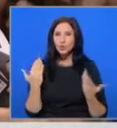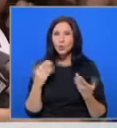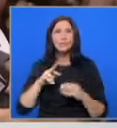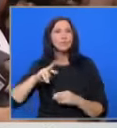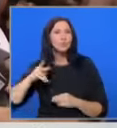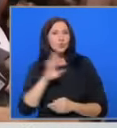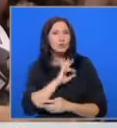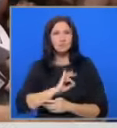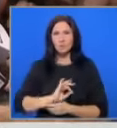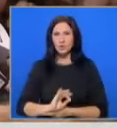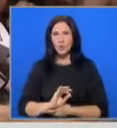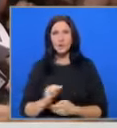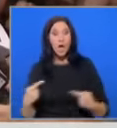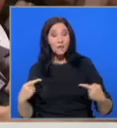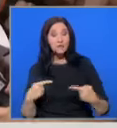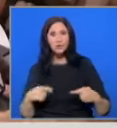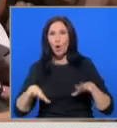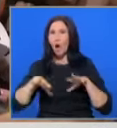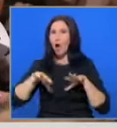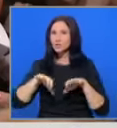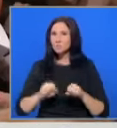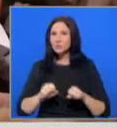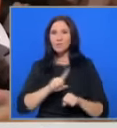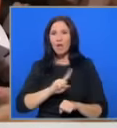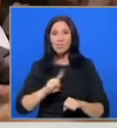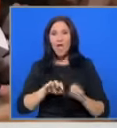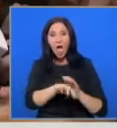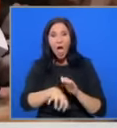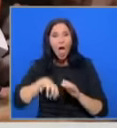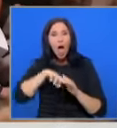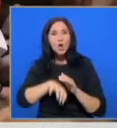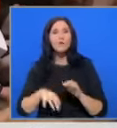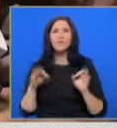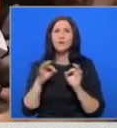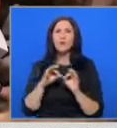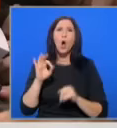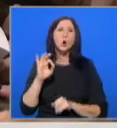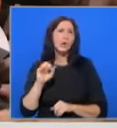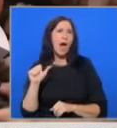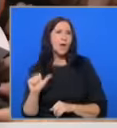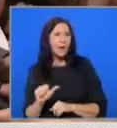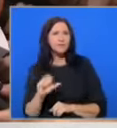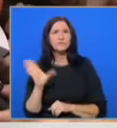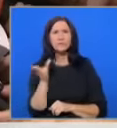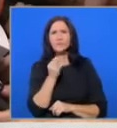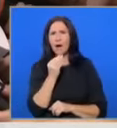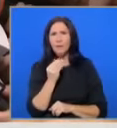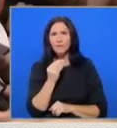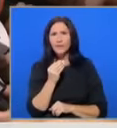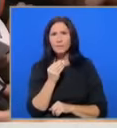друг да спечели срещу ангажимента да не рови Фандъкова, Орлина Алексиев и